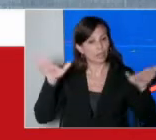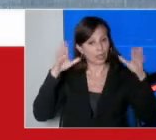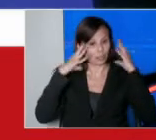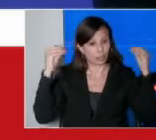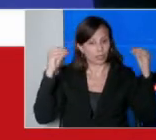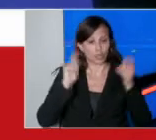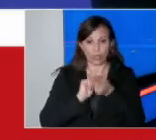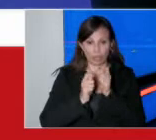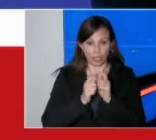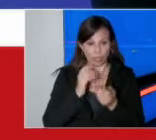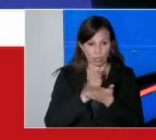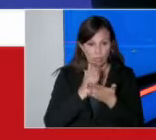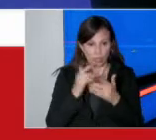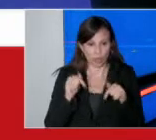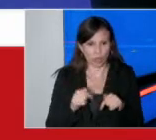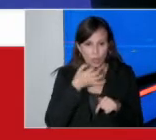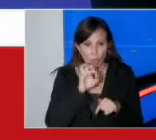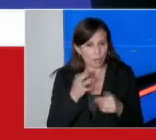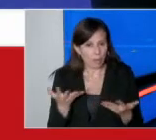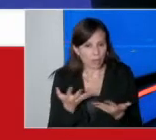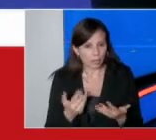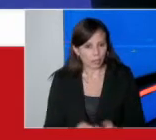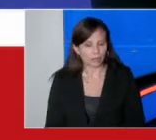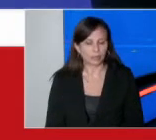כאן, מה זה יועיל? בדיוק מה שאתה אומר.